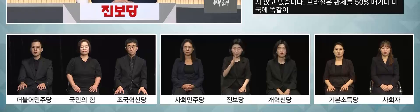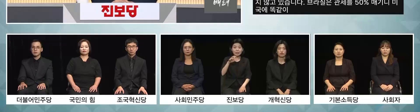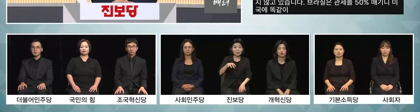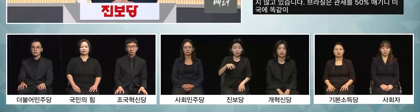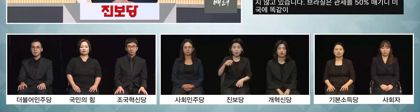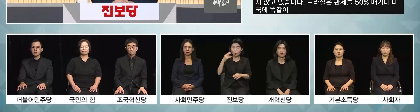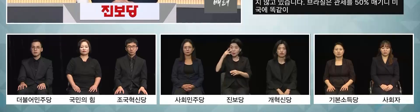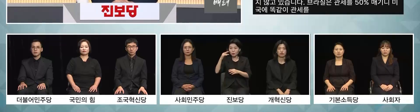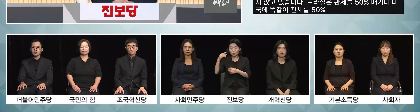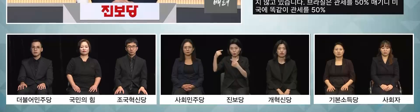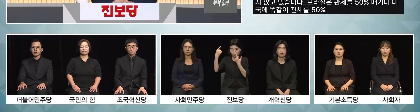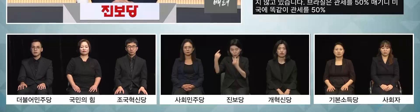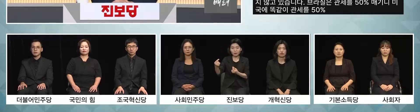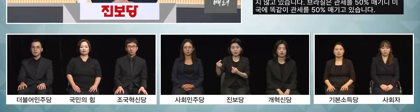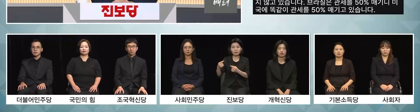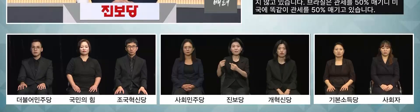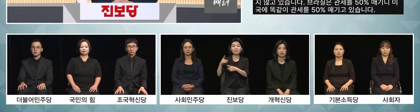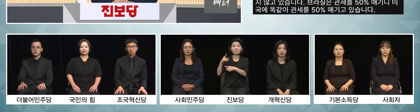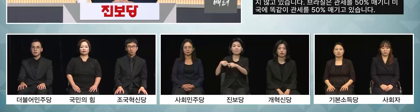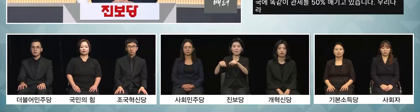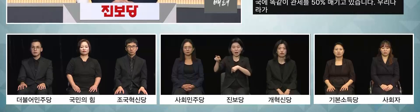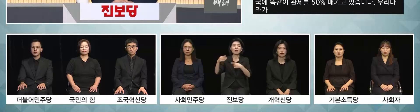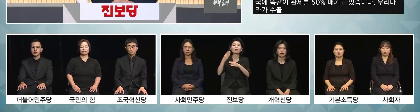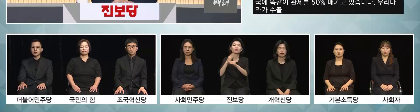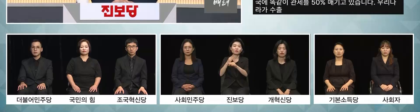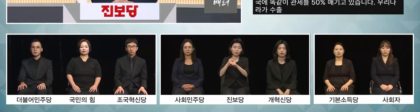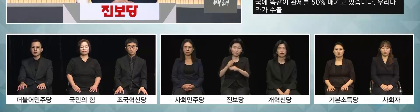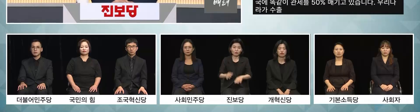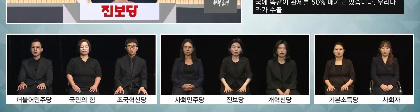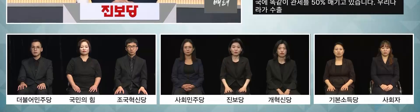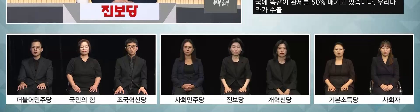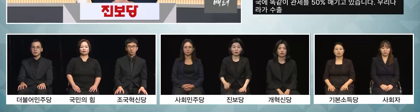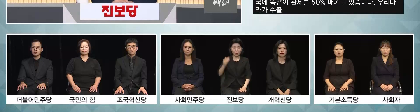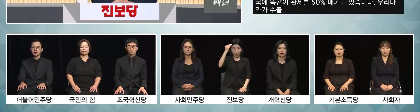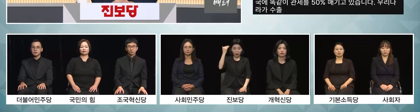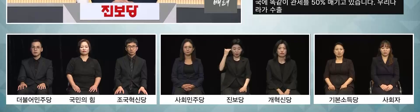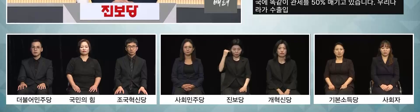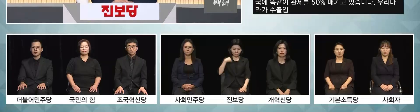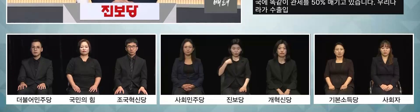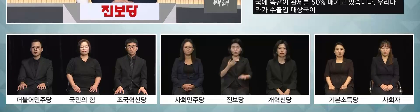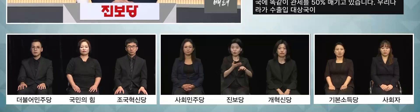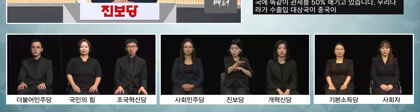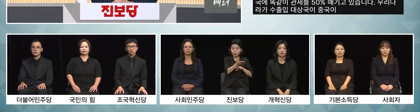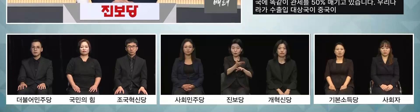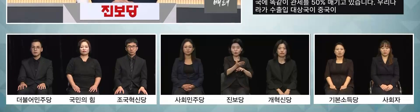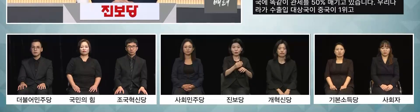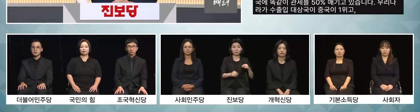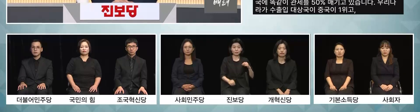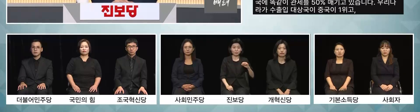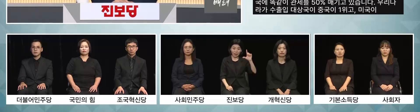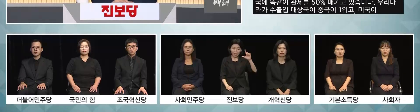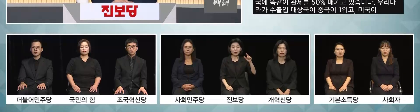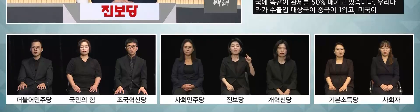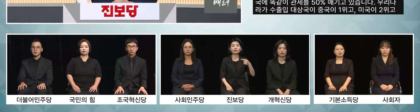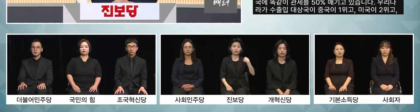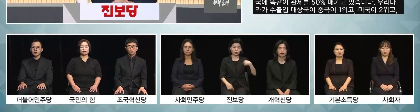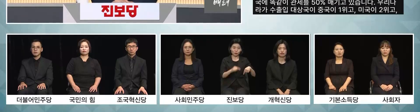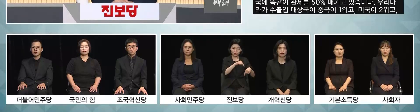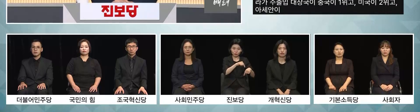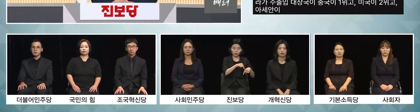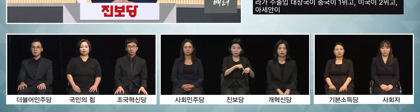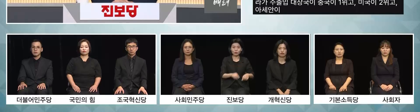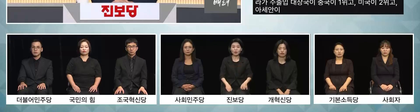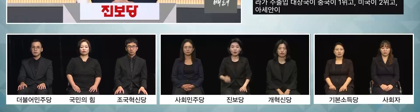매기고 있습니다. 우리나라가 수출입 대상국이 중국이 1위고 미국이 2위고 아세안이 3위입니다.